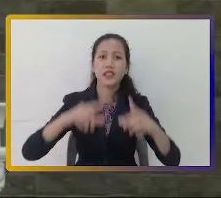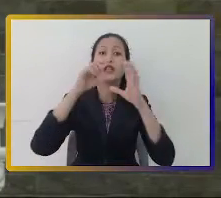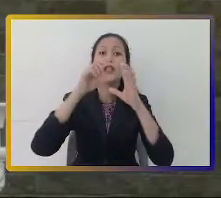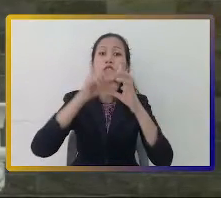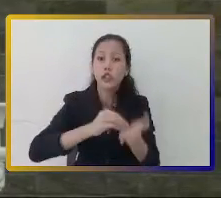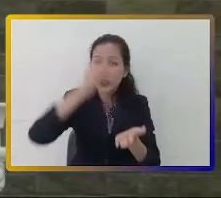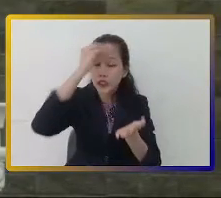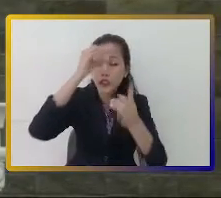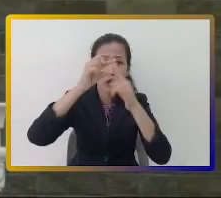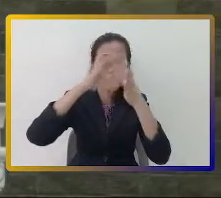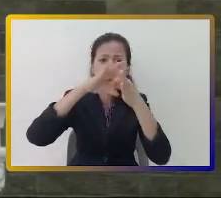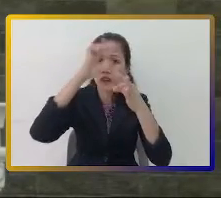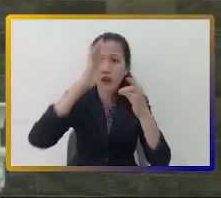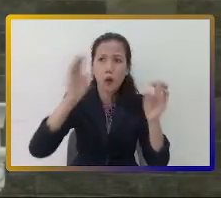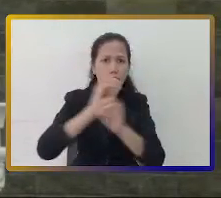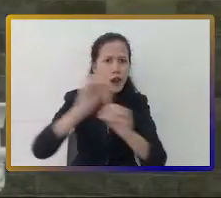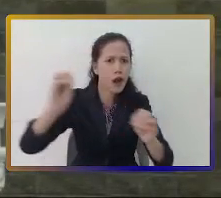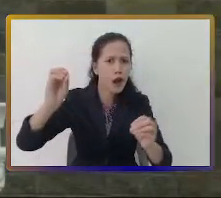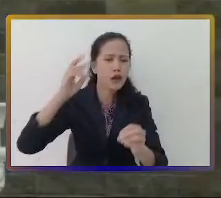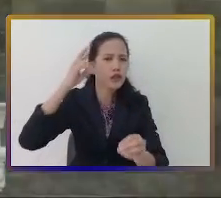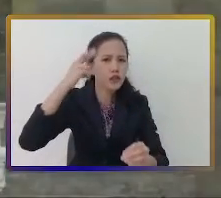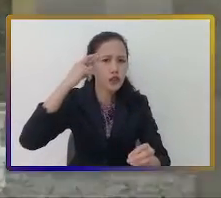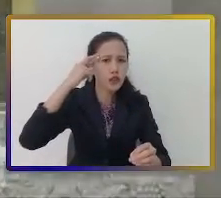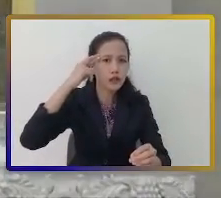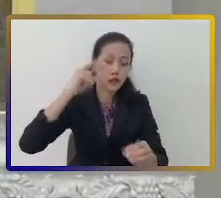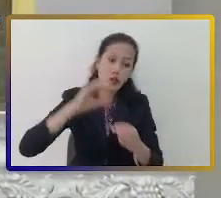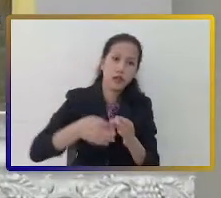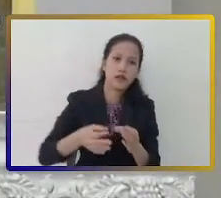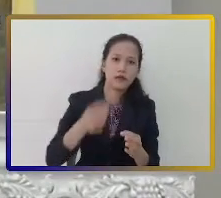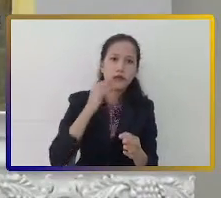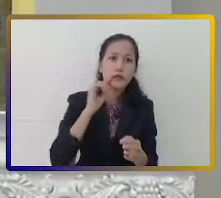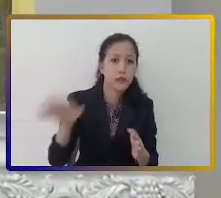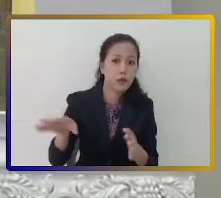Wala kang dahilan. Pag na-miss mo ng tanghali, meron pa sa gabi.